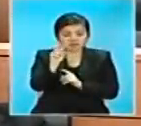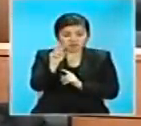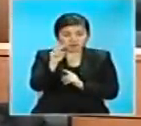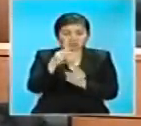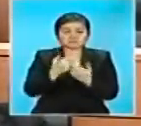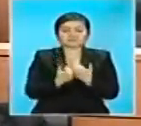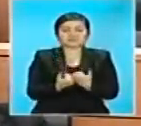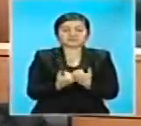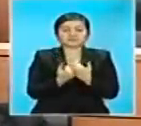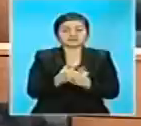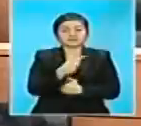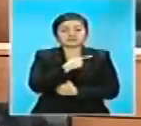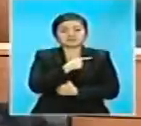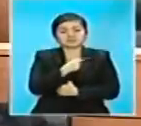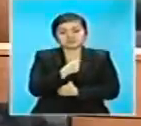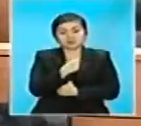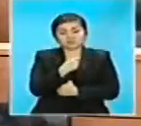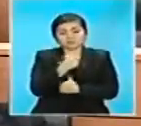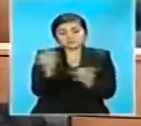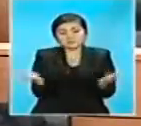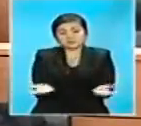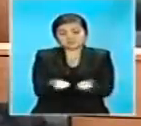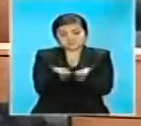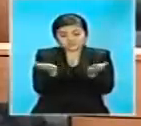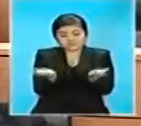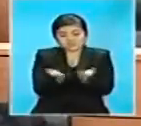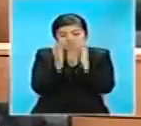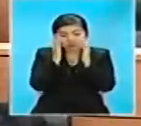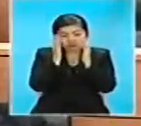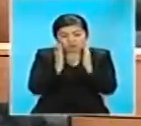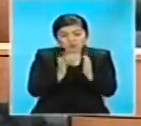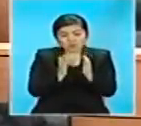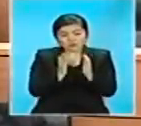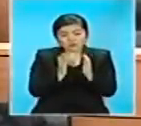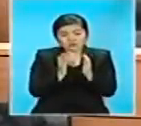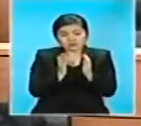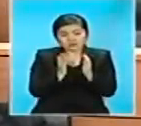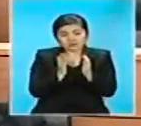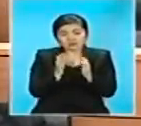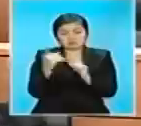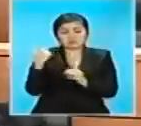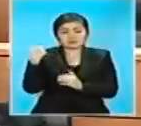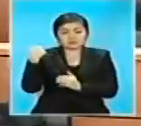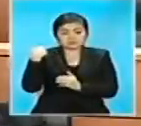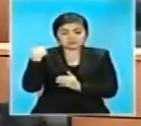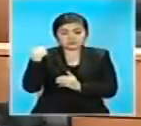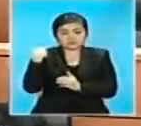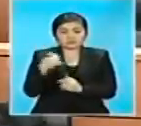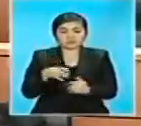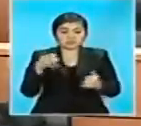ประเด็นที่สองเนี่ยชอบเชียร์คนที่อ่อนแอกว่าในขณะซึ่ง